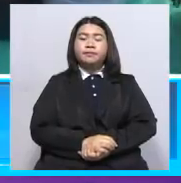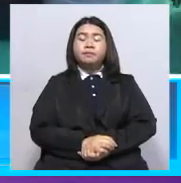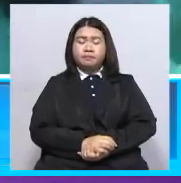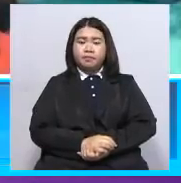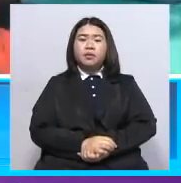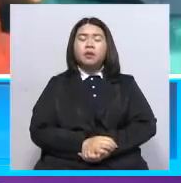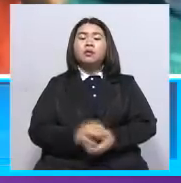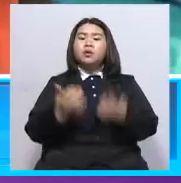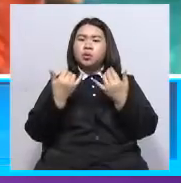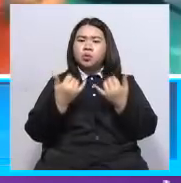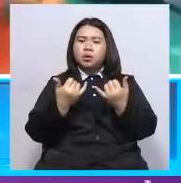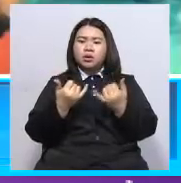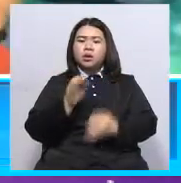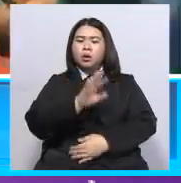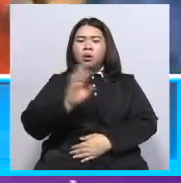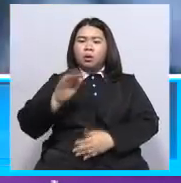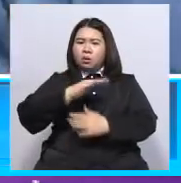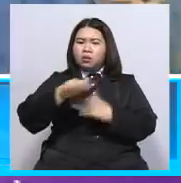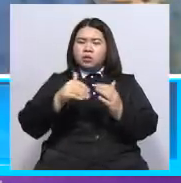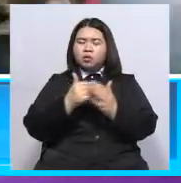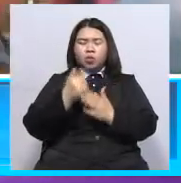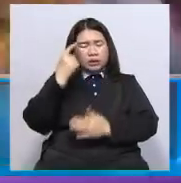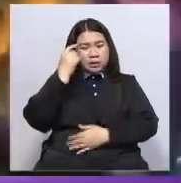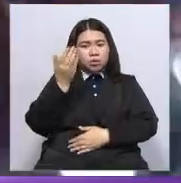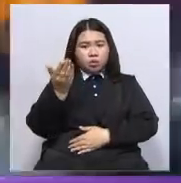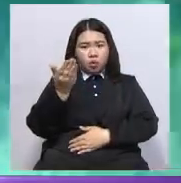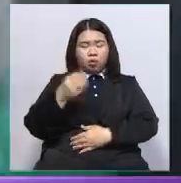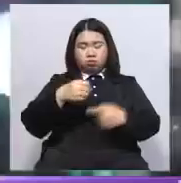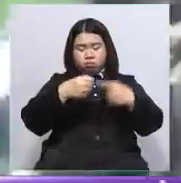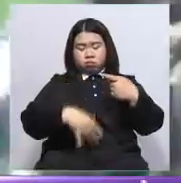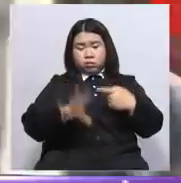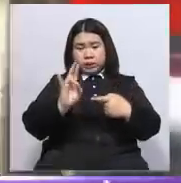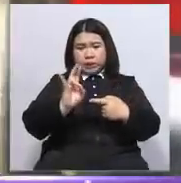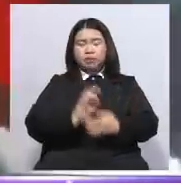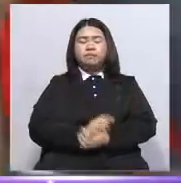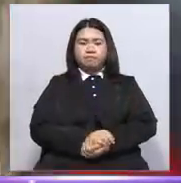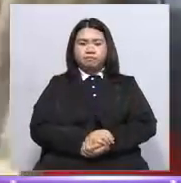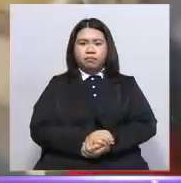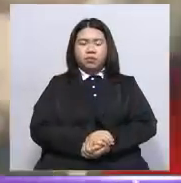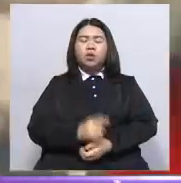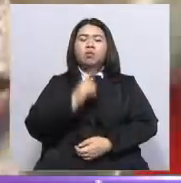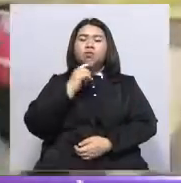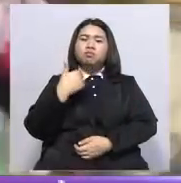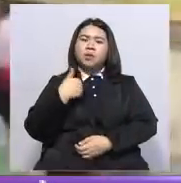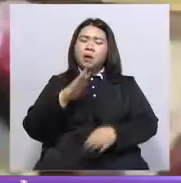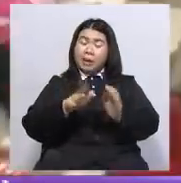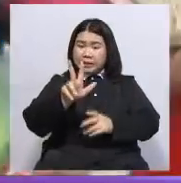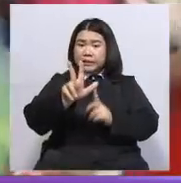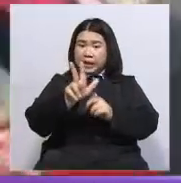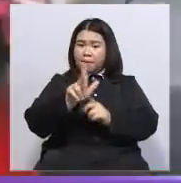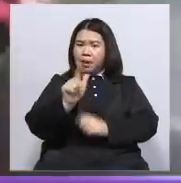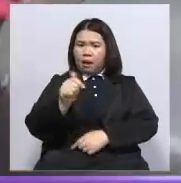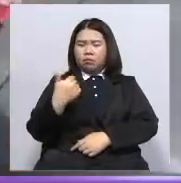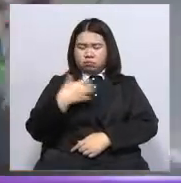ค่ะวันนี้นะคะก็หลักๆเลยทั้งหมดนะคะเขาก็จะมีการเรียกร้องทั้งหมด7ข้อนะคะซึ่งข้อหลักๆก็จะมีอยู่ประมาณ3ข้อนะคะ